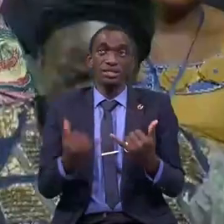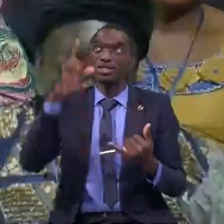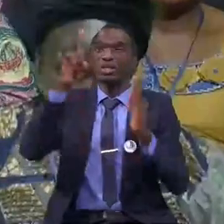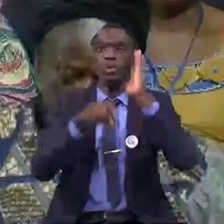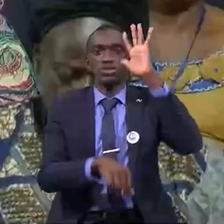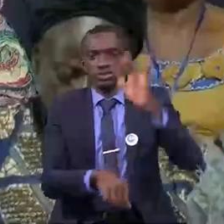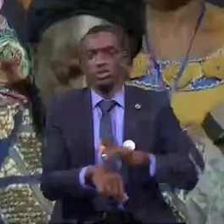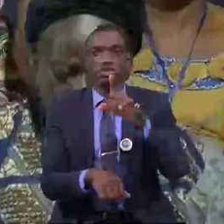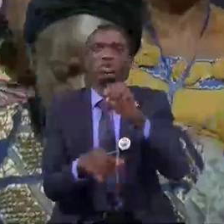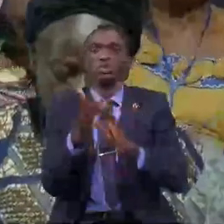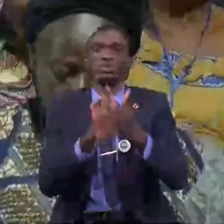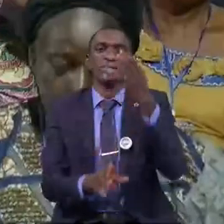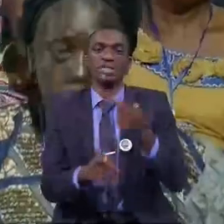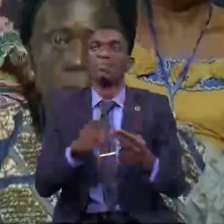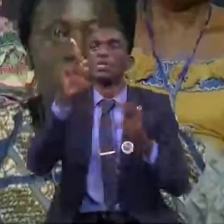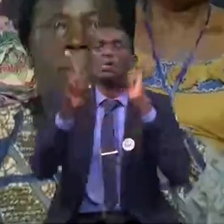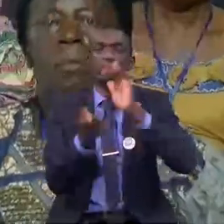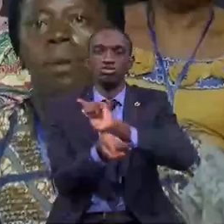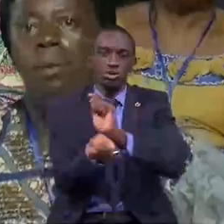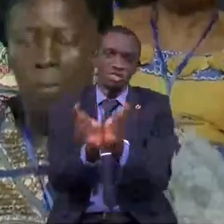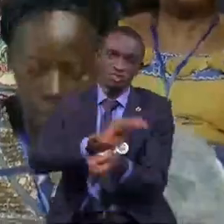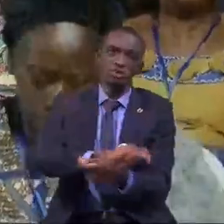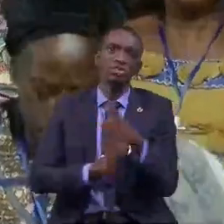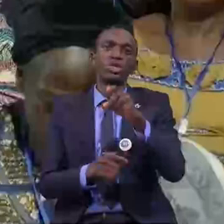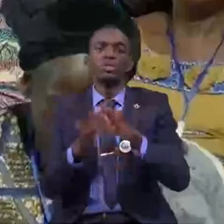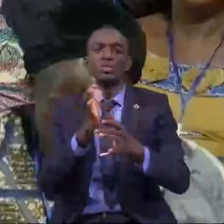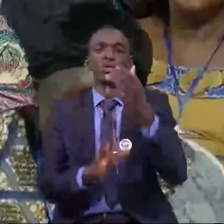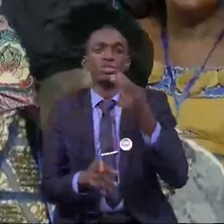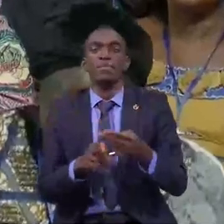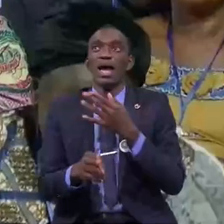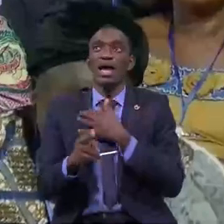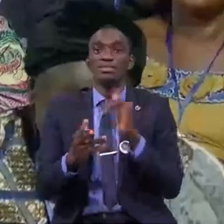va te toucher. Il va te transformer.